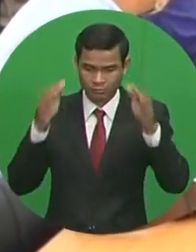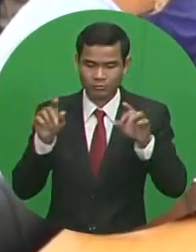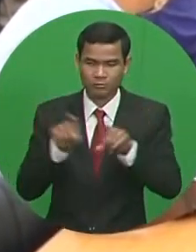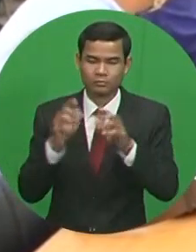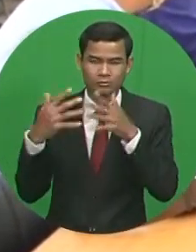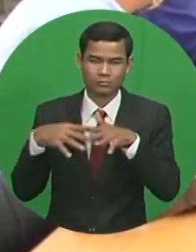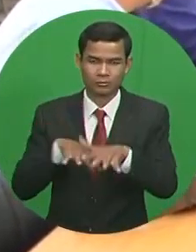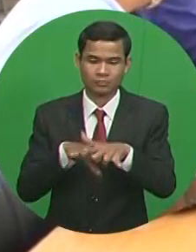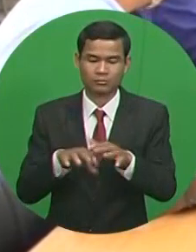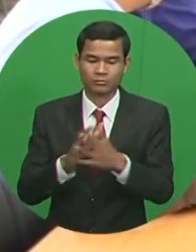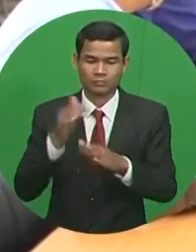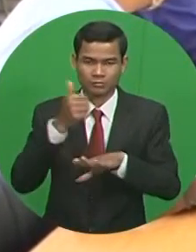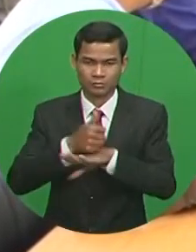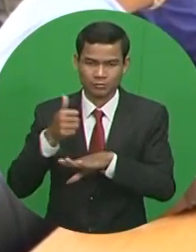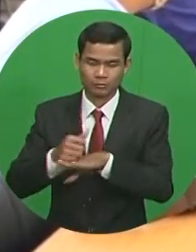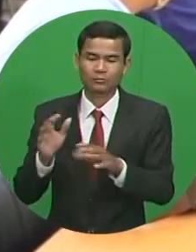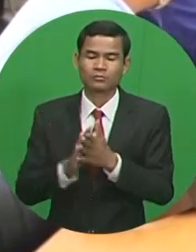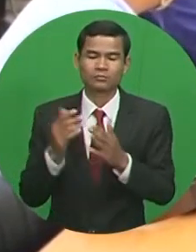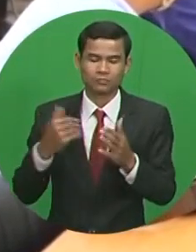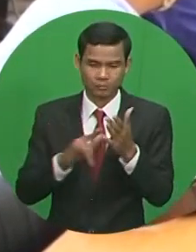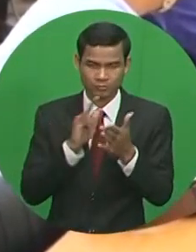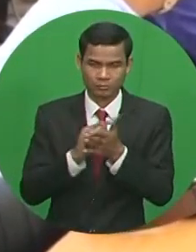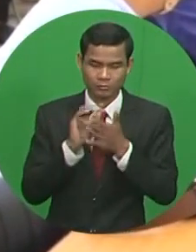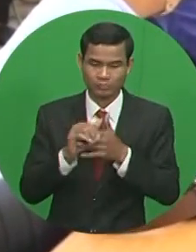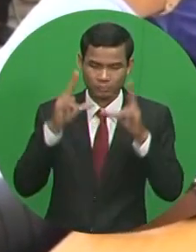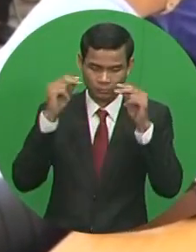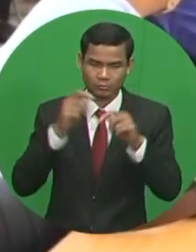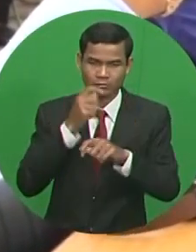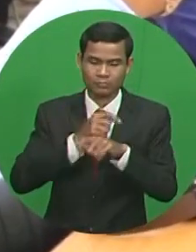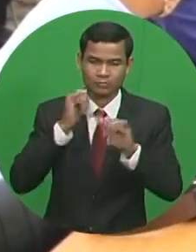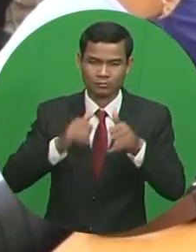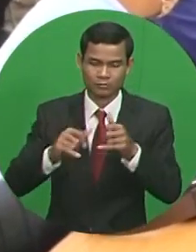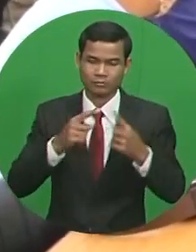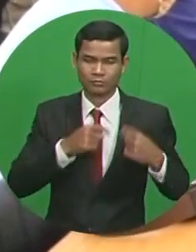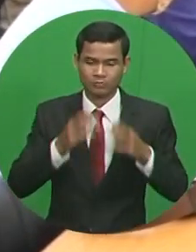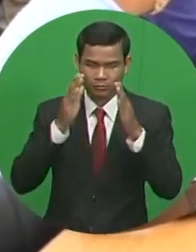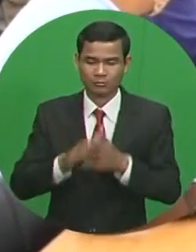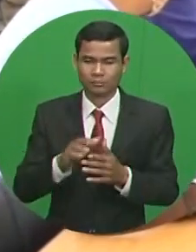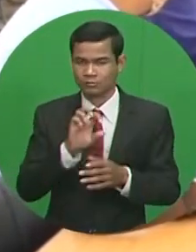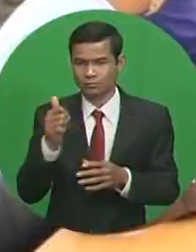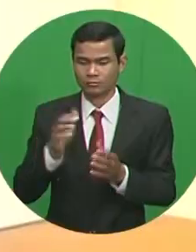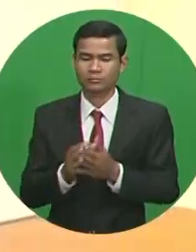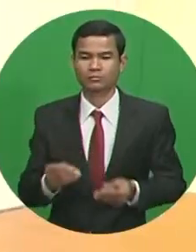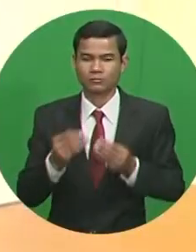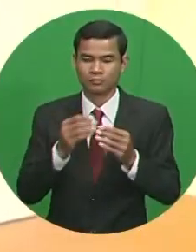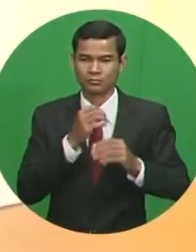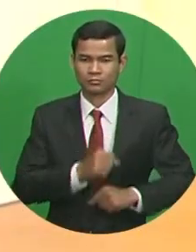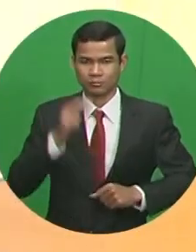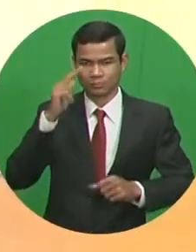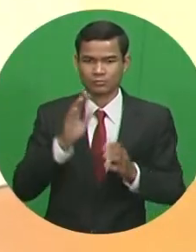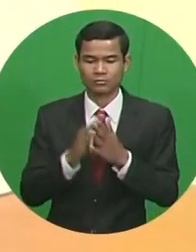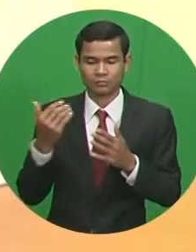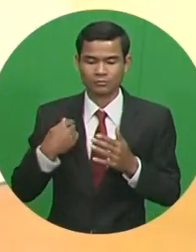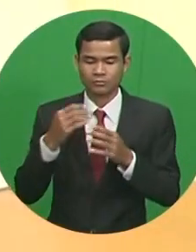គ្គីភាពពីសំណាក់ថ្នាក់ដឹកនាំរាជរដ្ឋាភិបាលមន្ត្រីរាជការសប្បុរសជននានាមកលើកងកម្លាំងប្រដាប់អាវុធក្នុងស្មារ